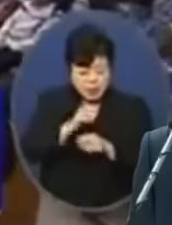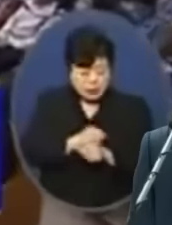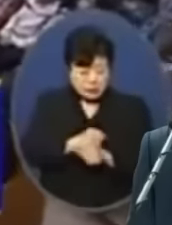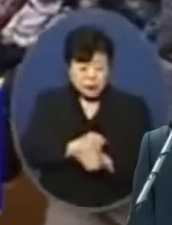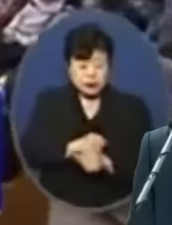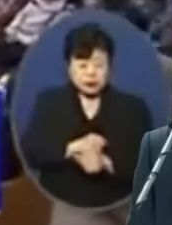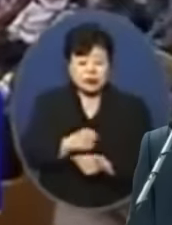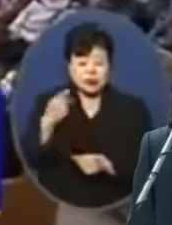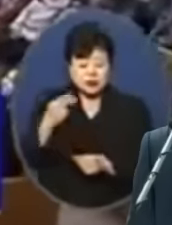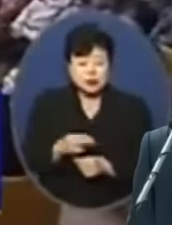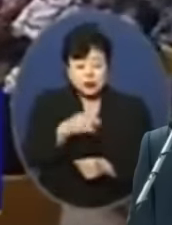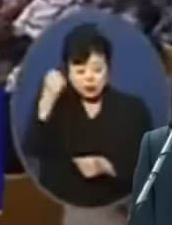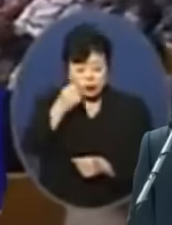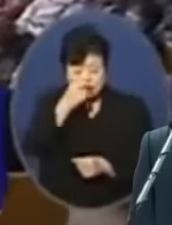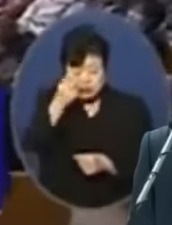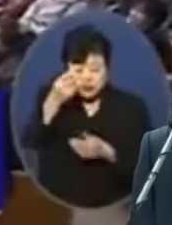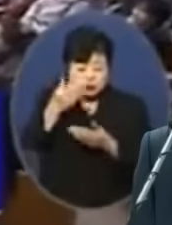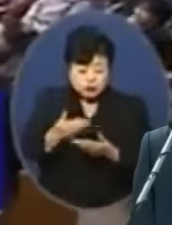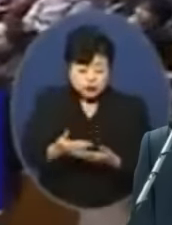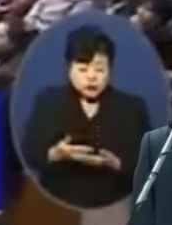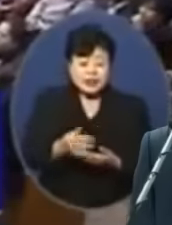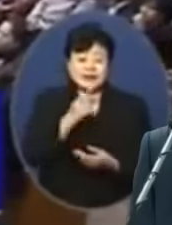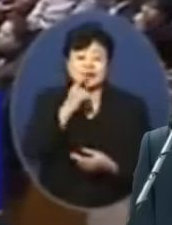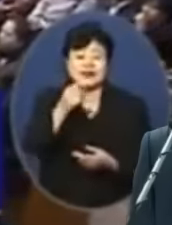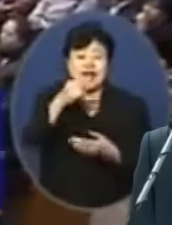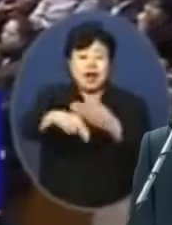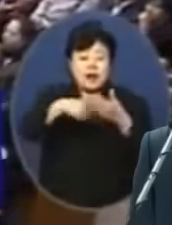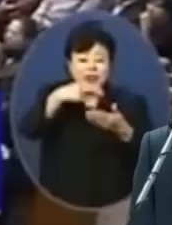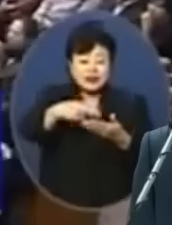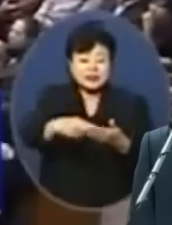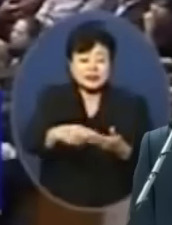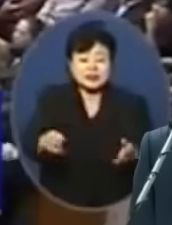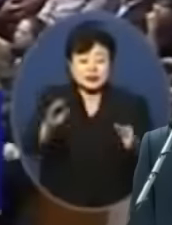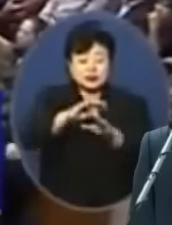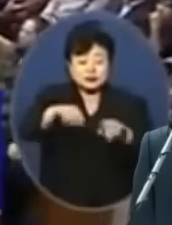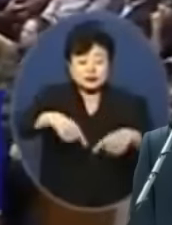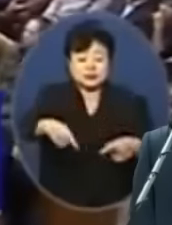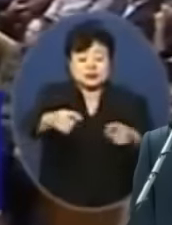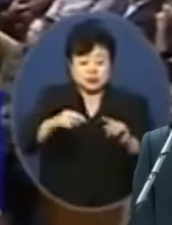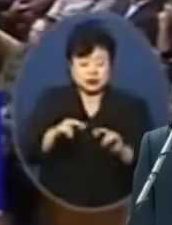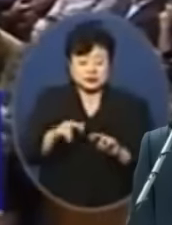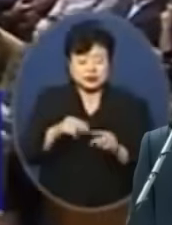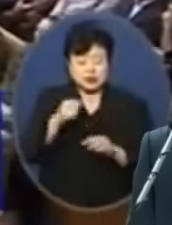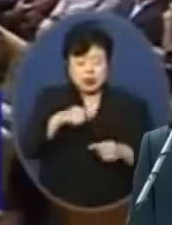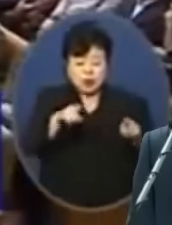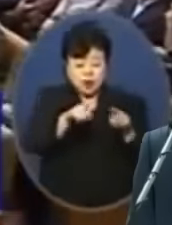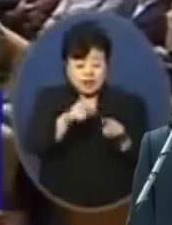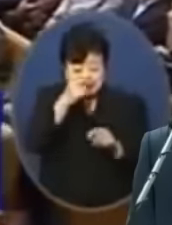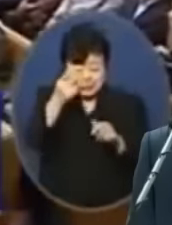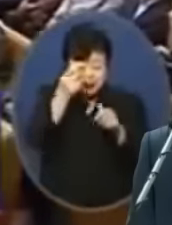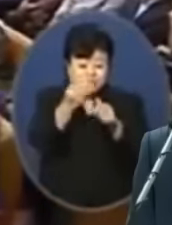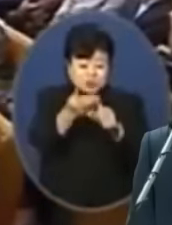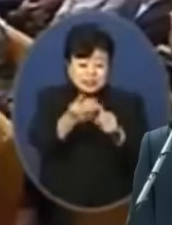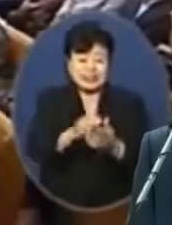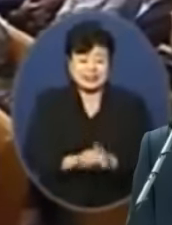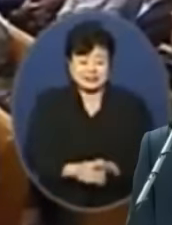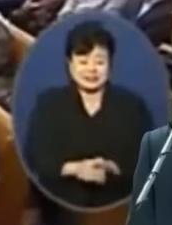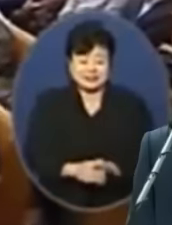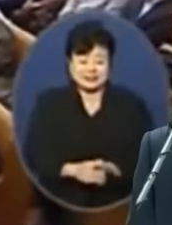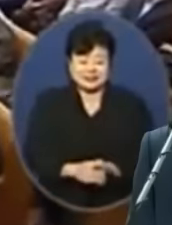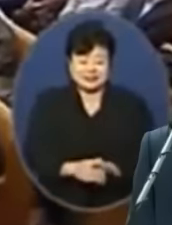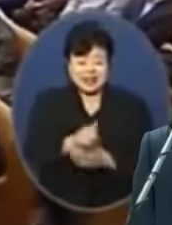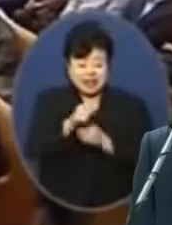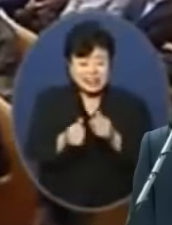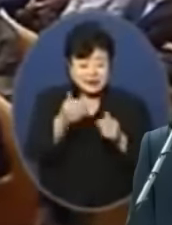면케하시며 또 내 영혼을 지키시는 이시로다. 야훼께서 너의 출입을 지금부터 영혼까지 지키시리로다. 하나님이